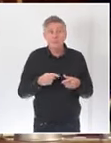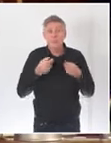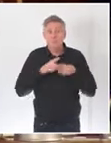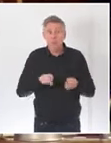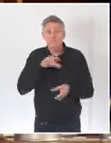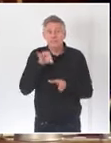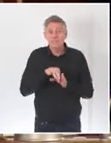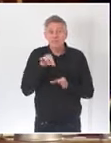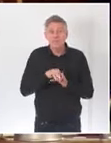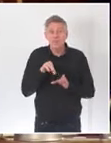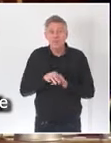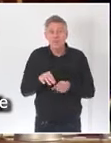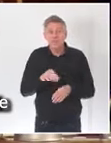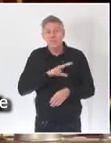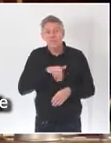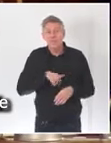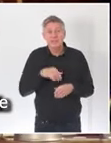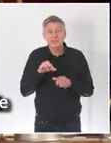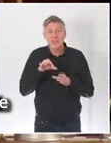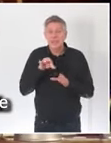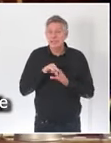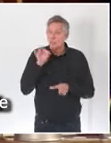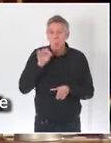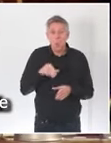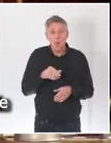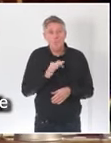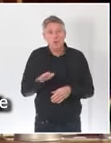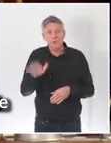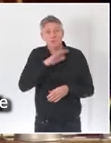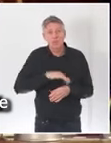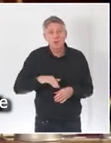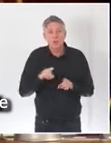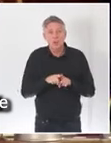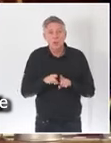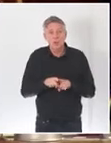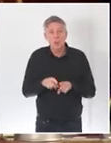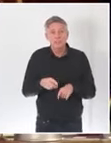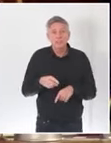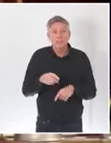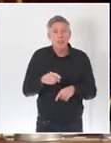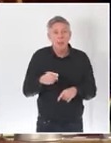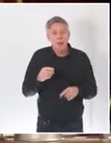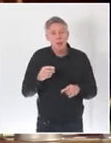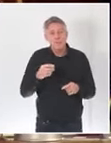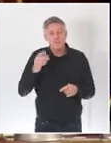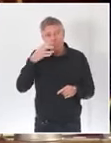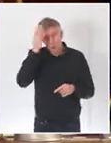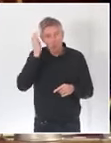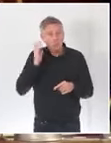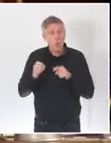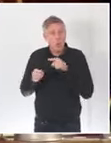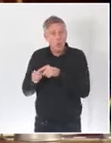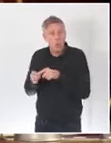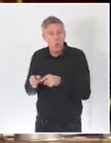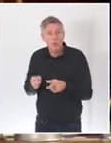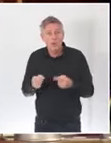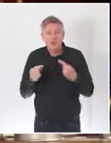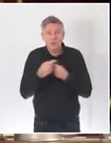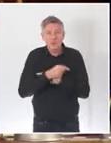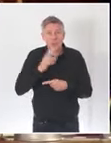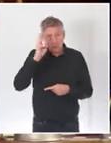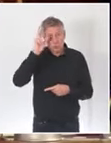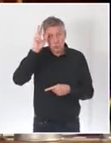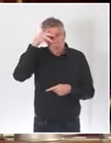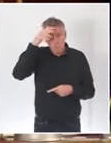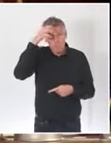exprimée lors des dernières élections nationales. De même, lorsque vous parlez de mélenchonisation de la vie politique, mais parlons plutôt de trumpisation de la vie politique.